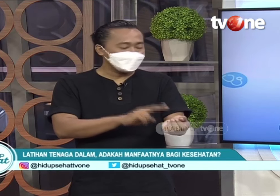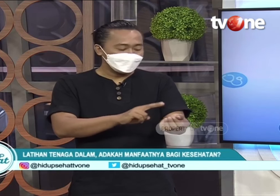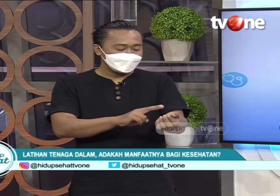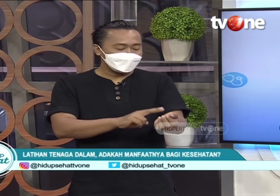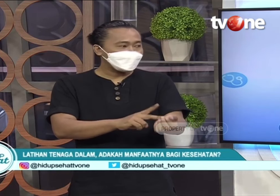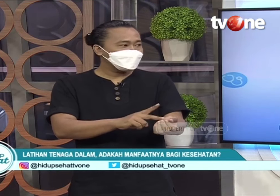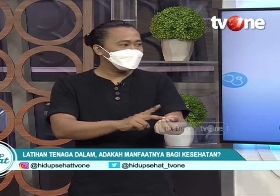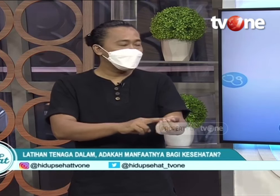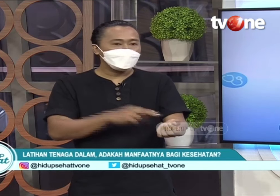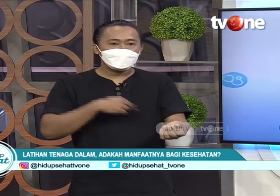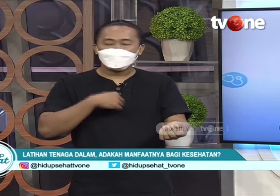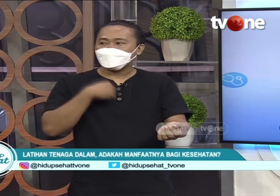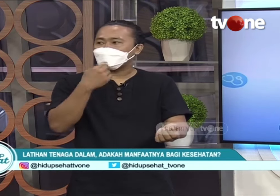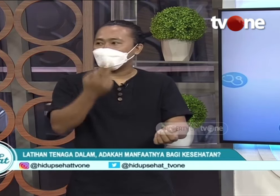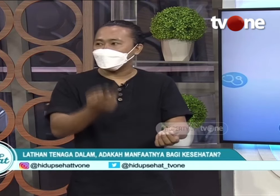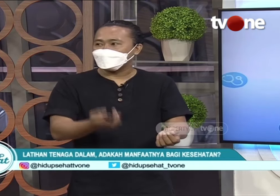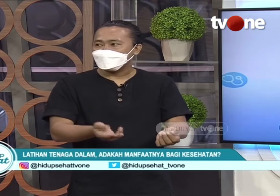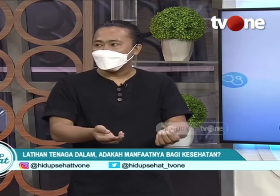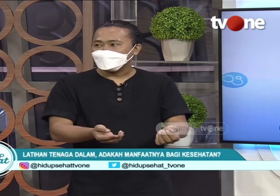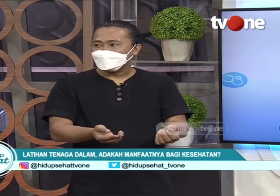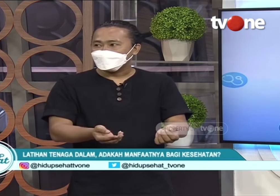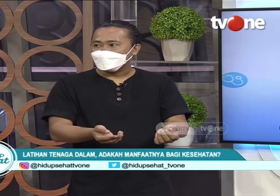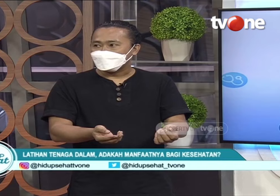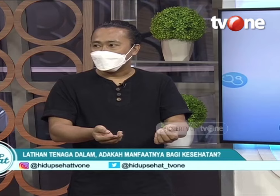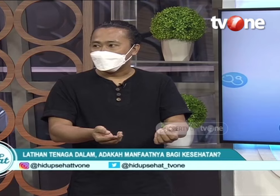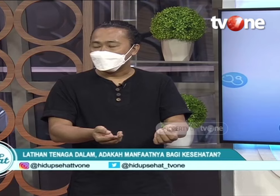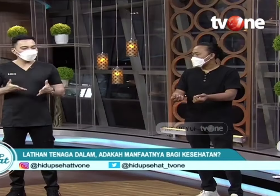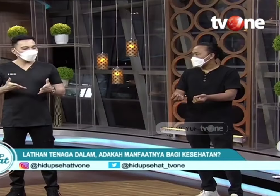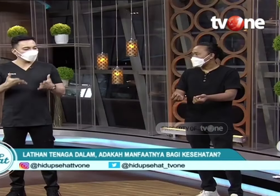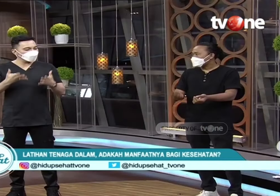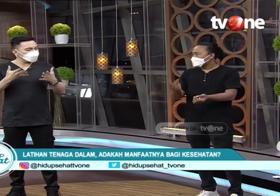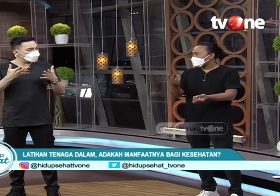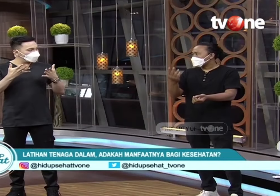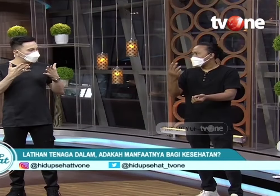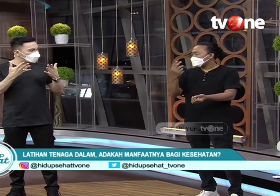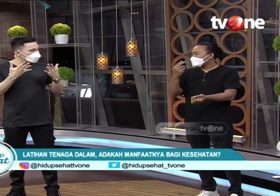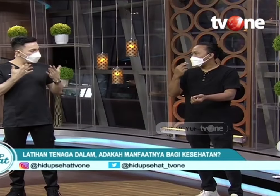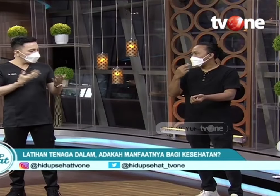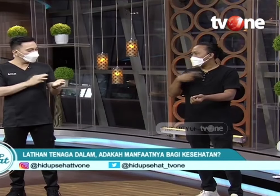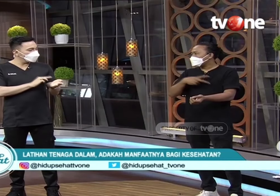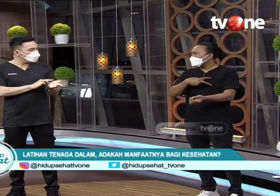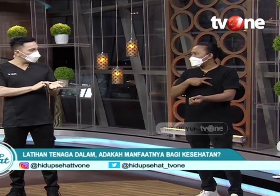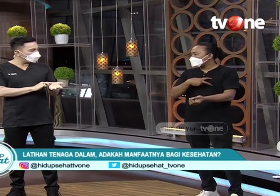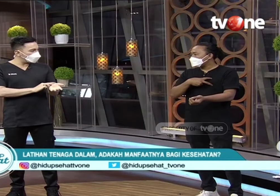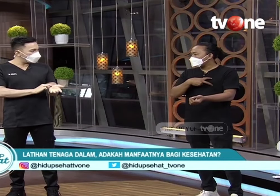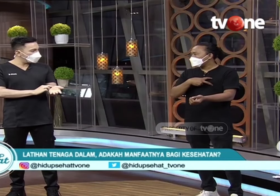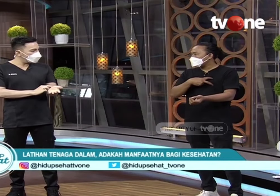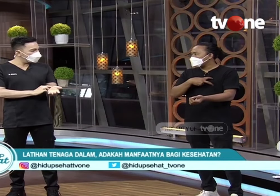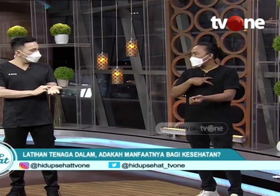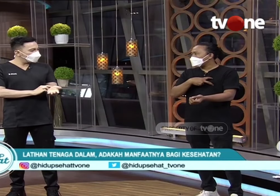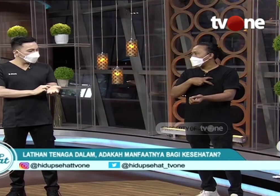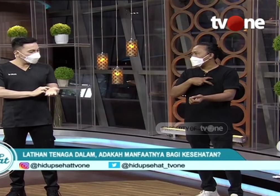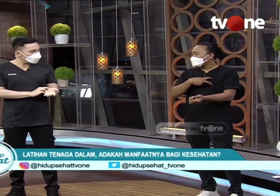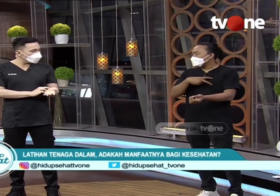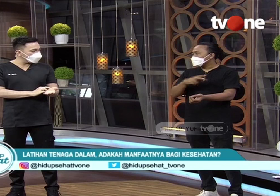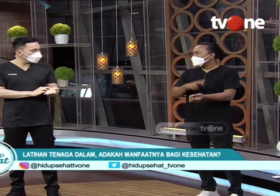nadi kita jadi 1 du keluarkan lagi Oke jadi Tarik nafas sedalam-dalamnya tunggu dua ketukan nadi